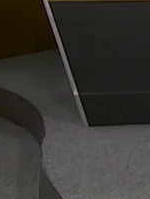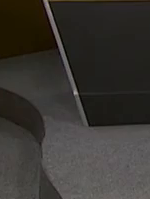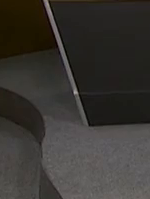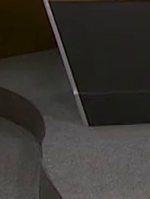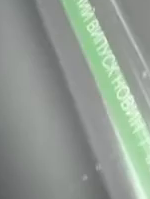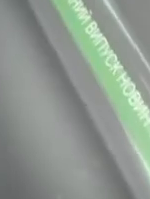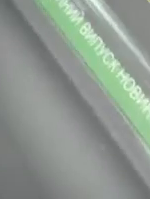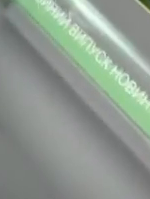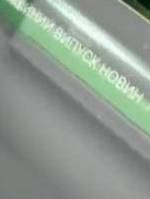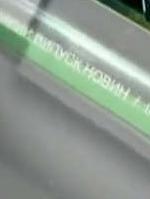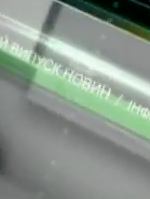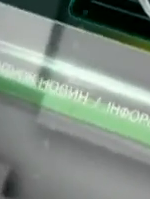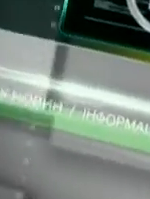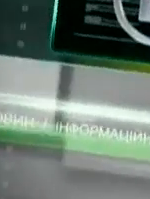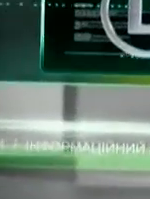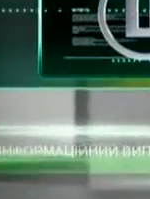Дякую.